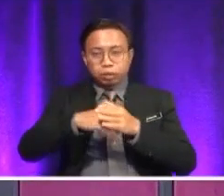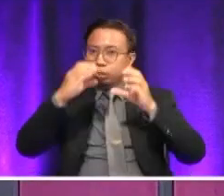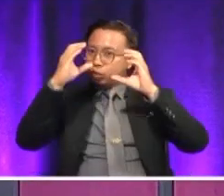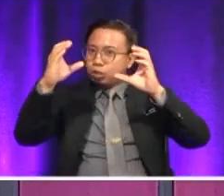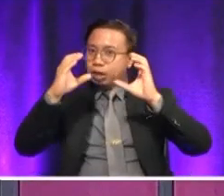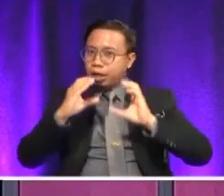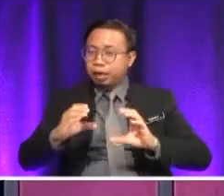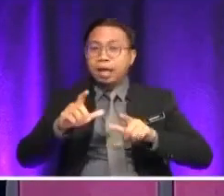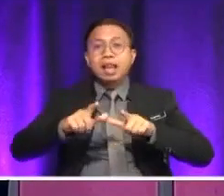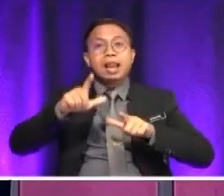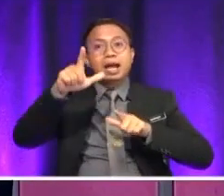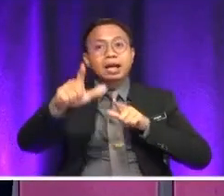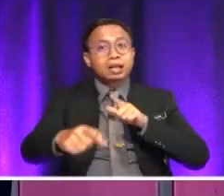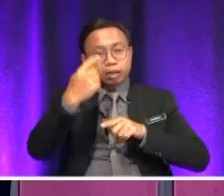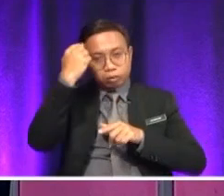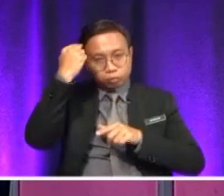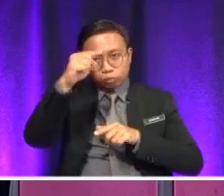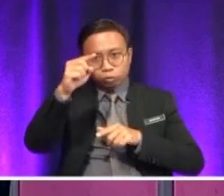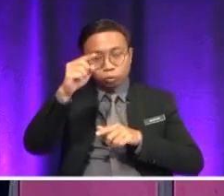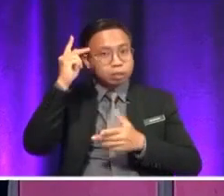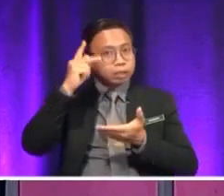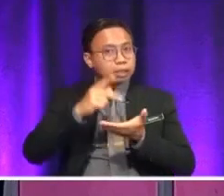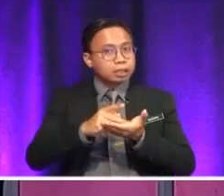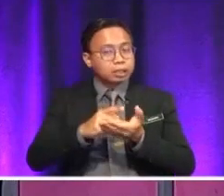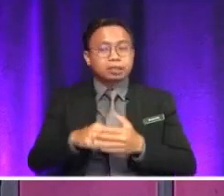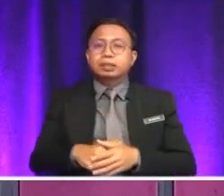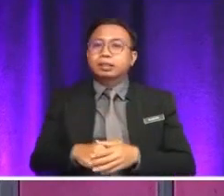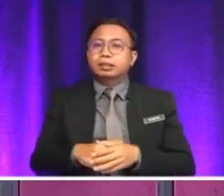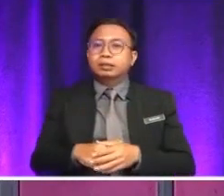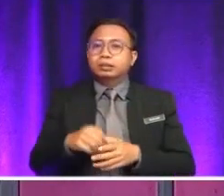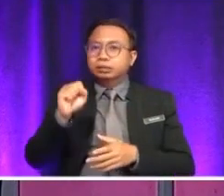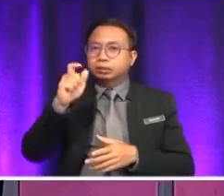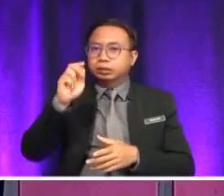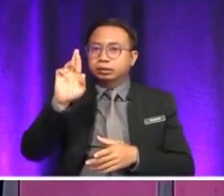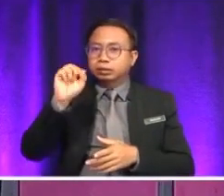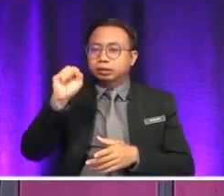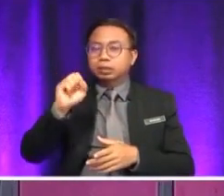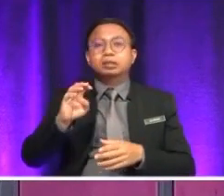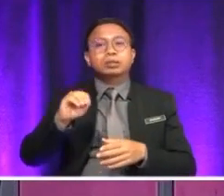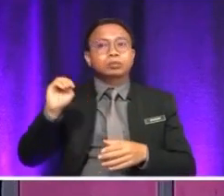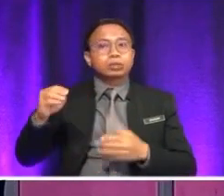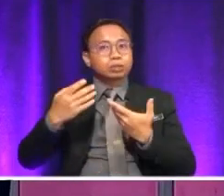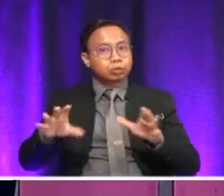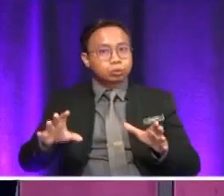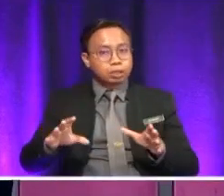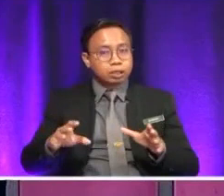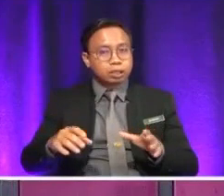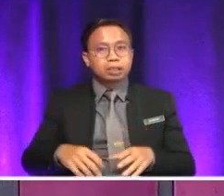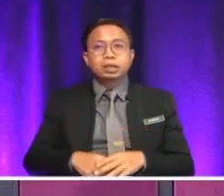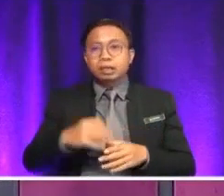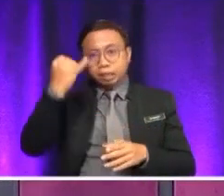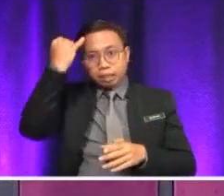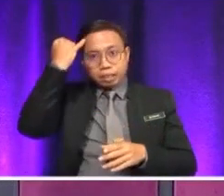okay, dan juga langkah untuk menangani konflik dan juga stres. Okey, pada masa yang sama murid juga menjana menjana